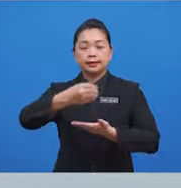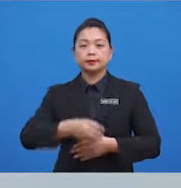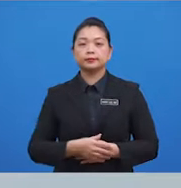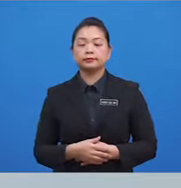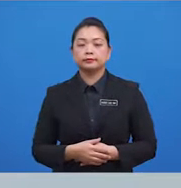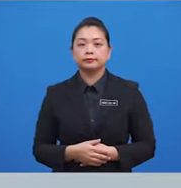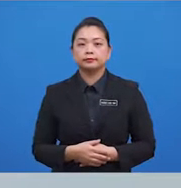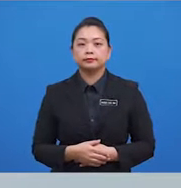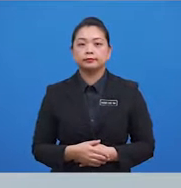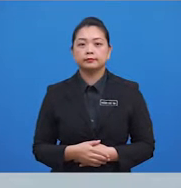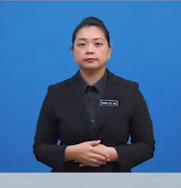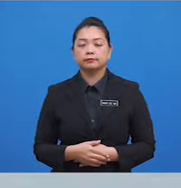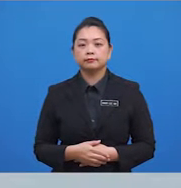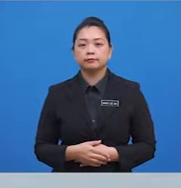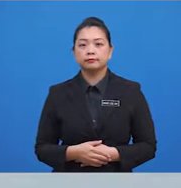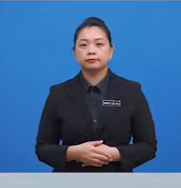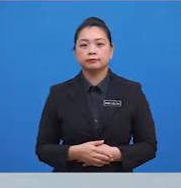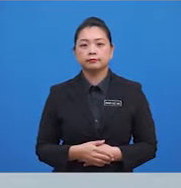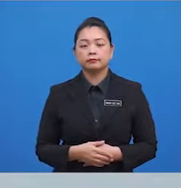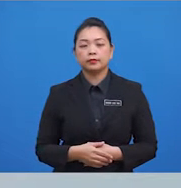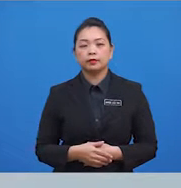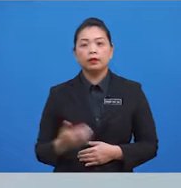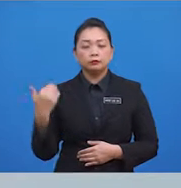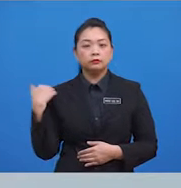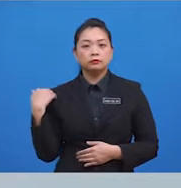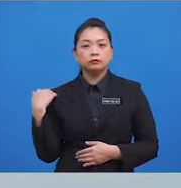melengkung dengan ukuran yang diberikan.